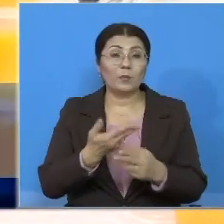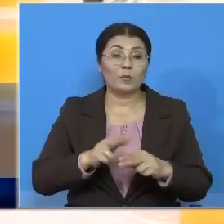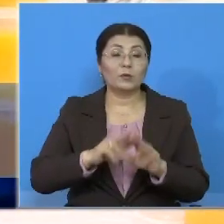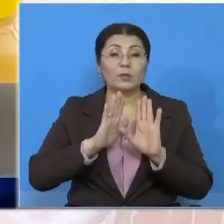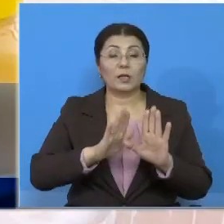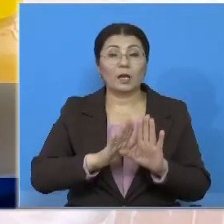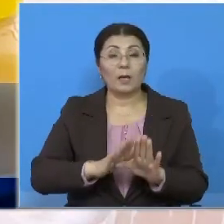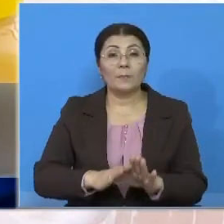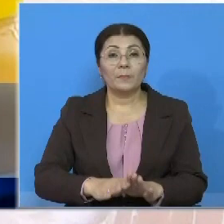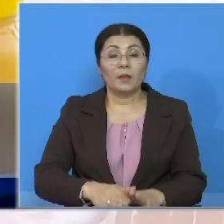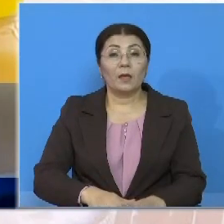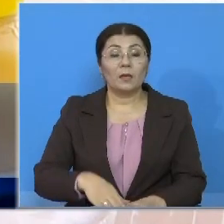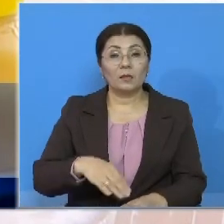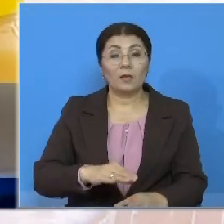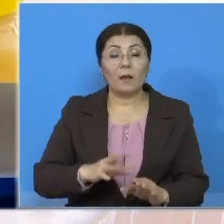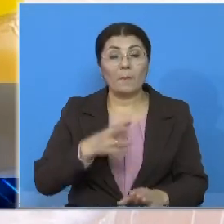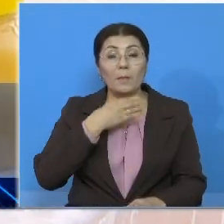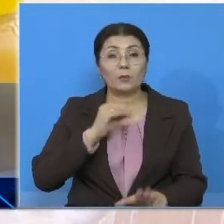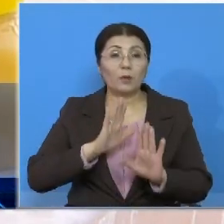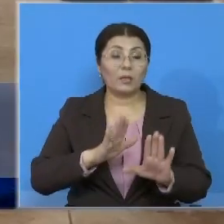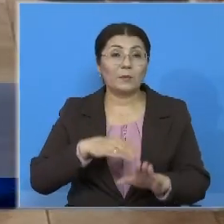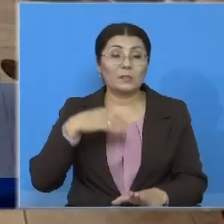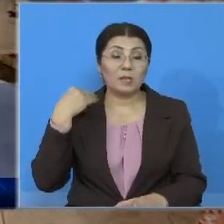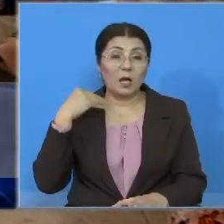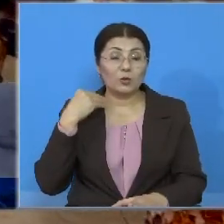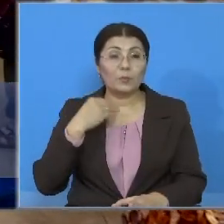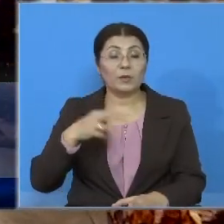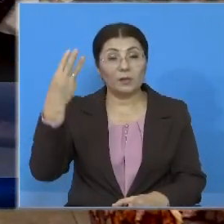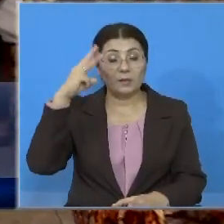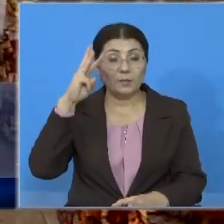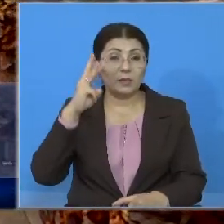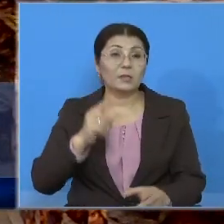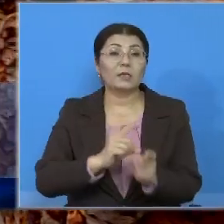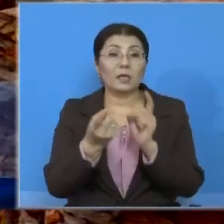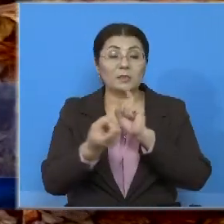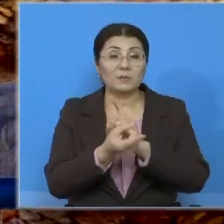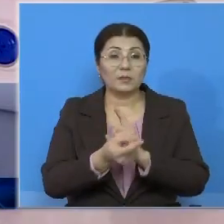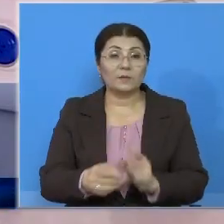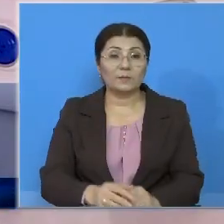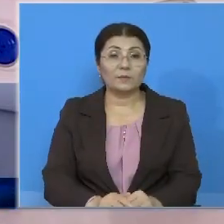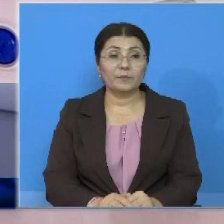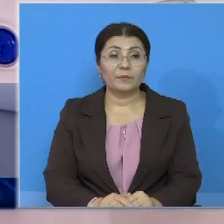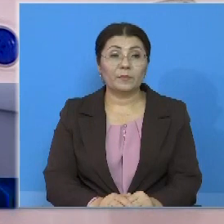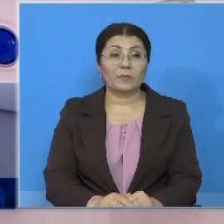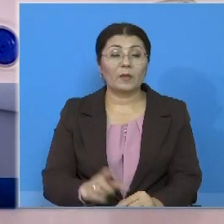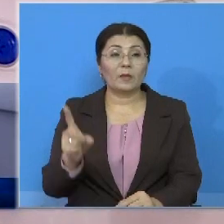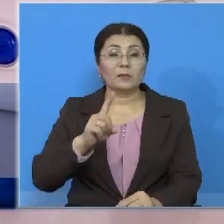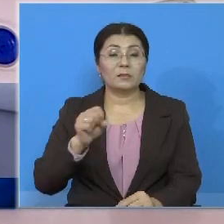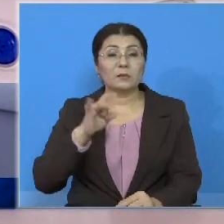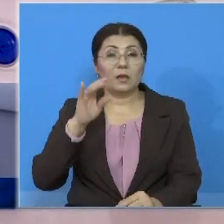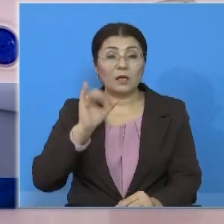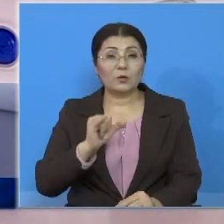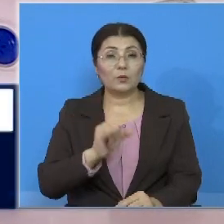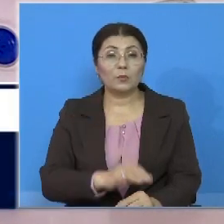Ақтөбенің брендіне айналған десе қателеспейміз. Мұнда алыс жақын шетелден де ем іздеп келетіндер қатар көп. Осы зәру санаториясына